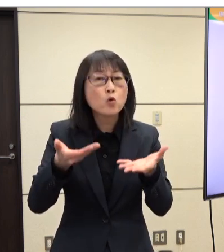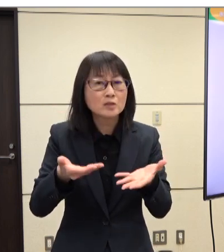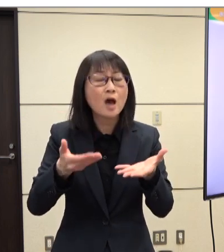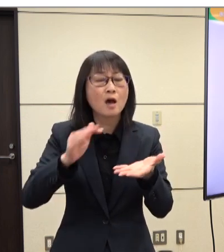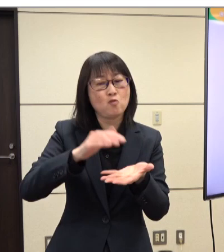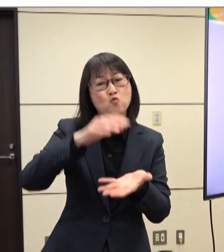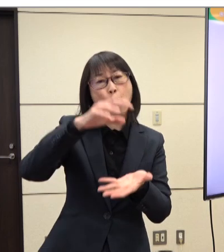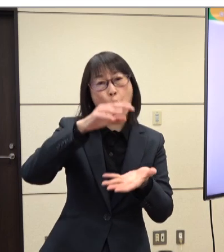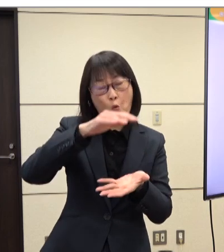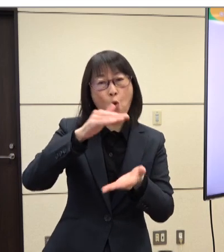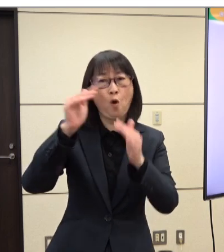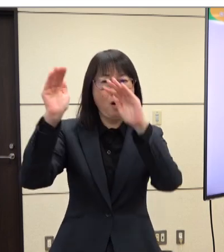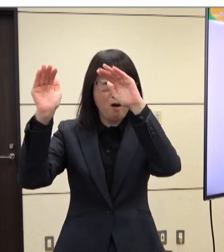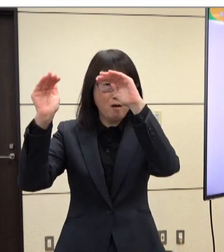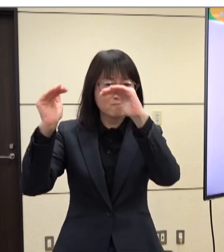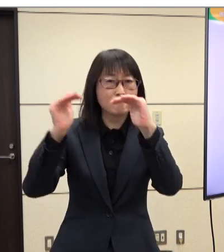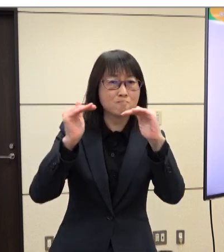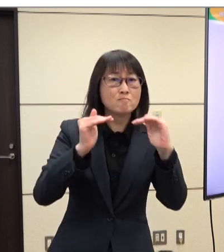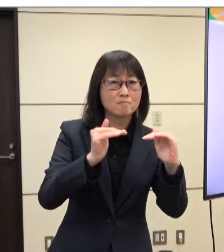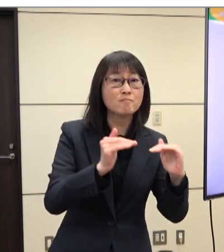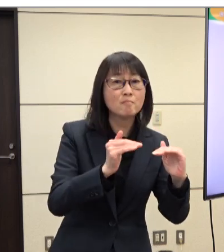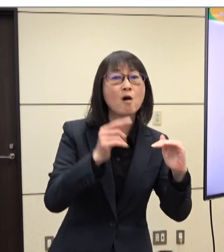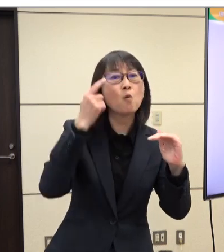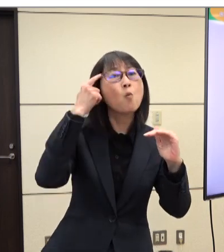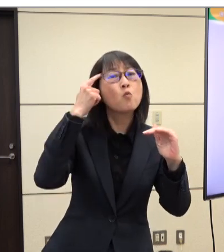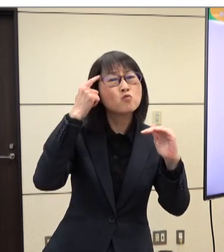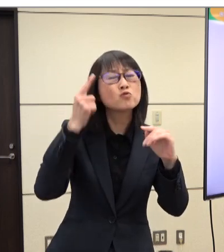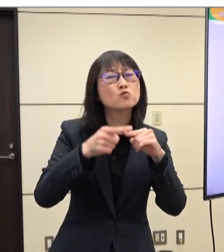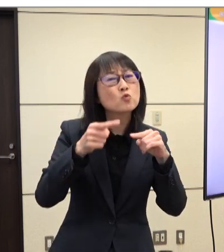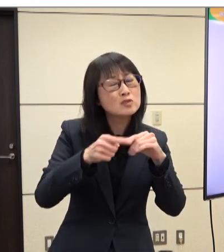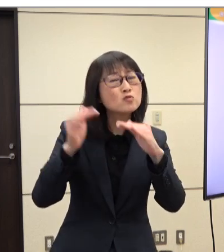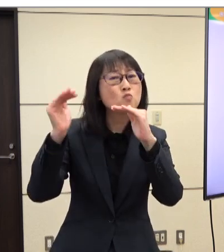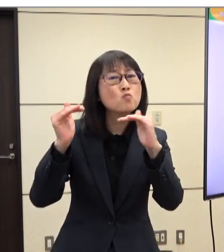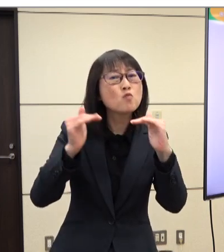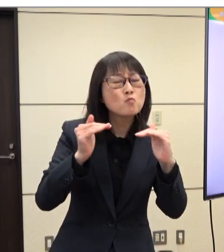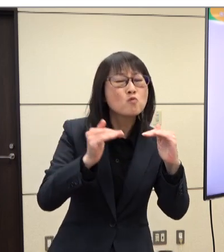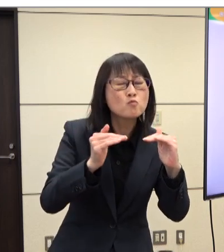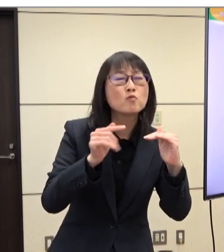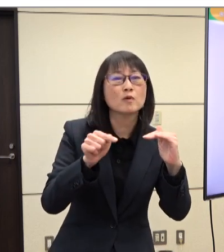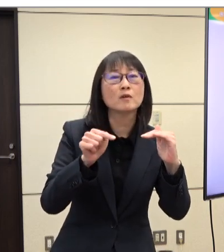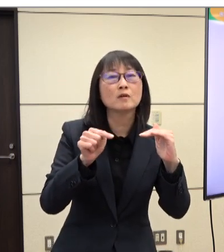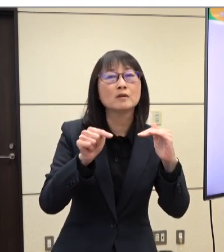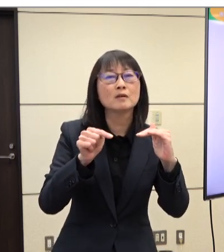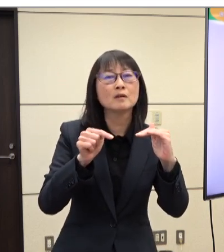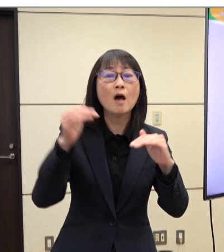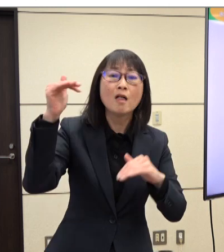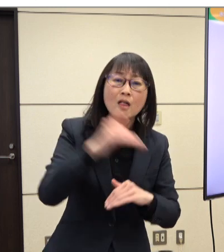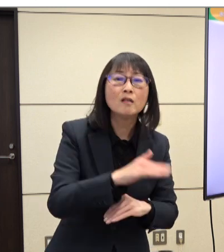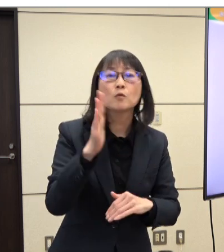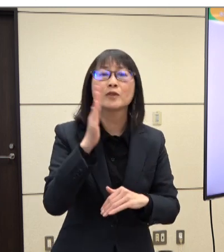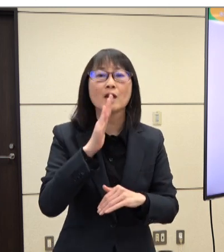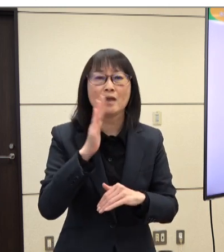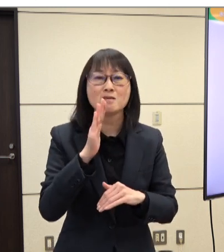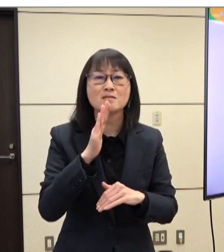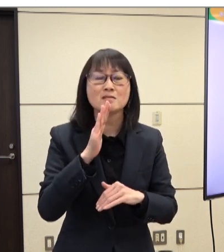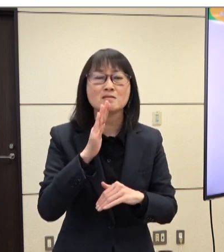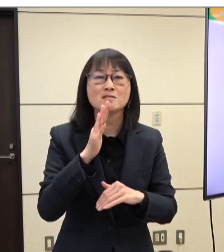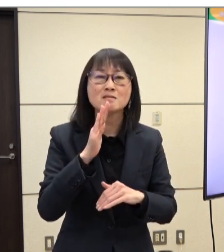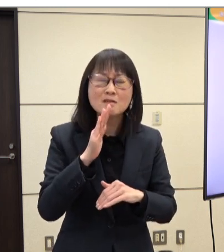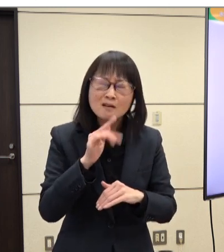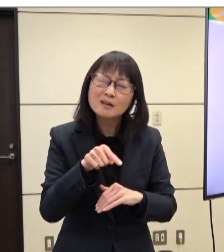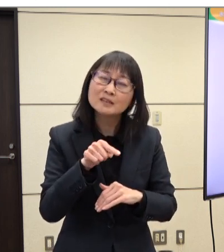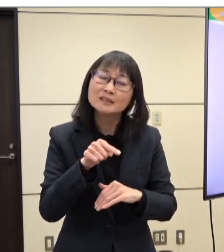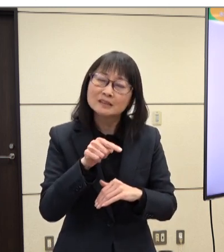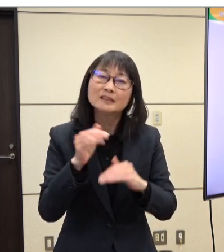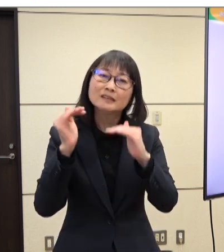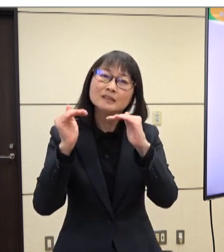ちょっと減らすの難しい、減ってはいるんですけど、こう減りがちょっとずつこう鈍化といいますか、難しいのかなというところはあ